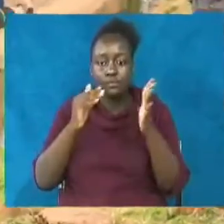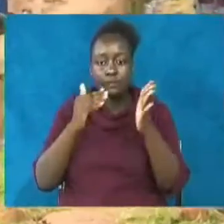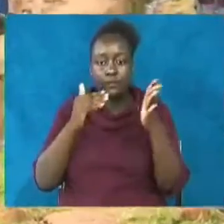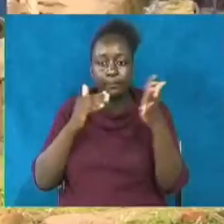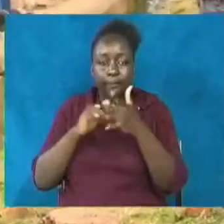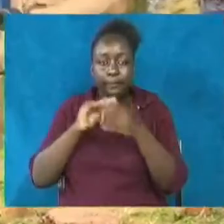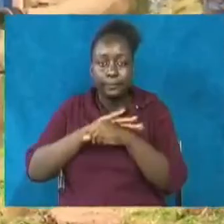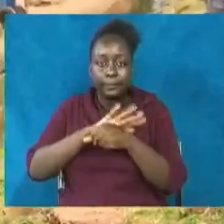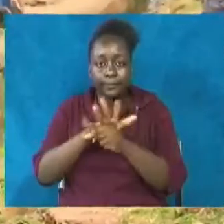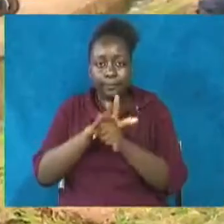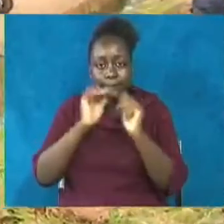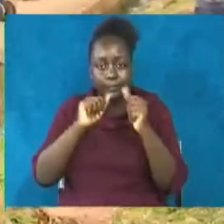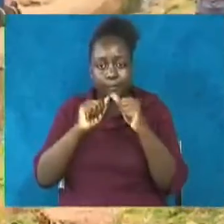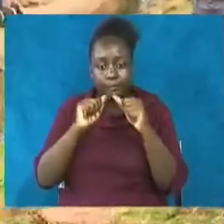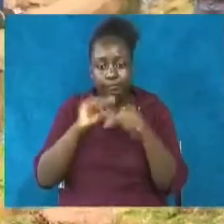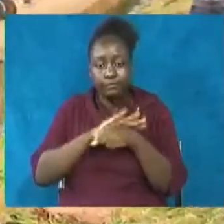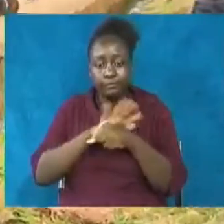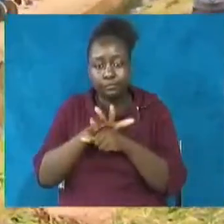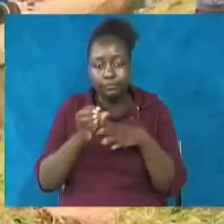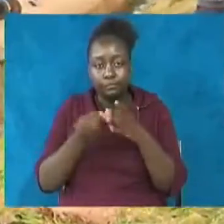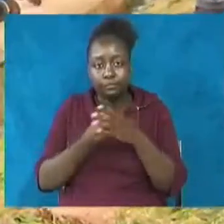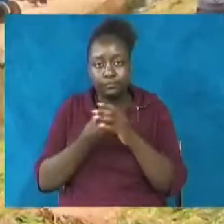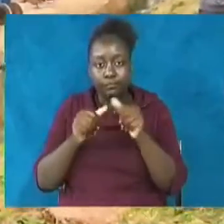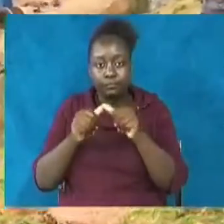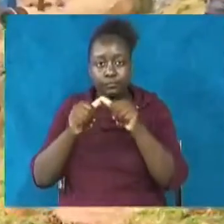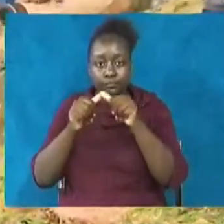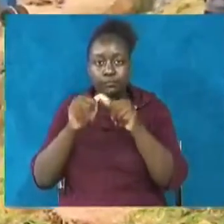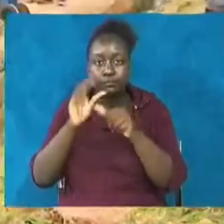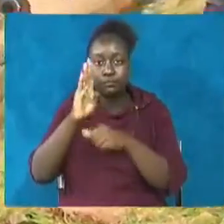visa hivyo viendelee kuongezeka. Bella Miboson, Look Up TV.